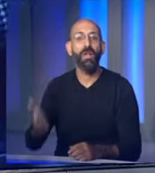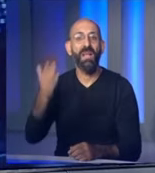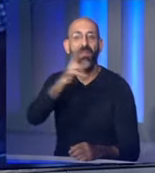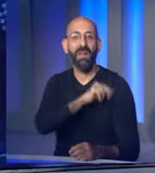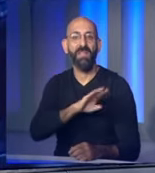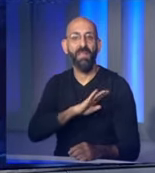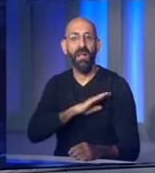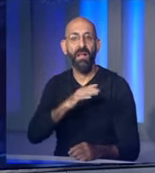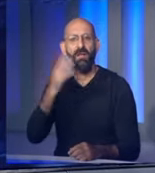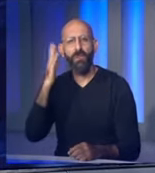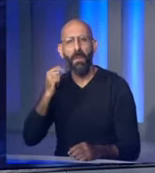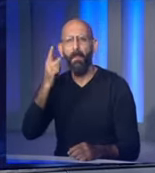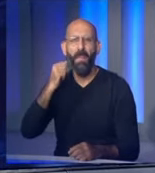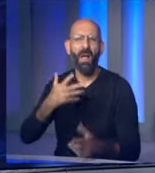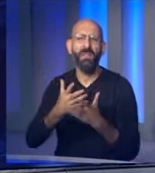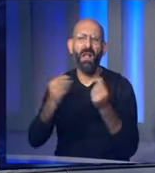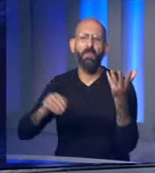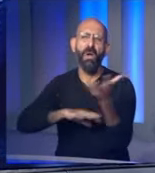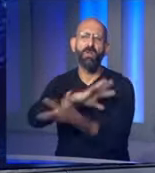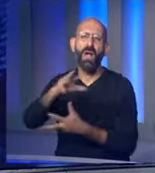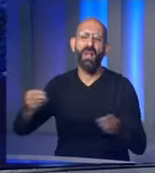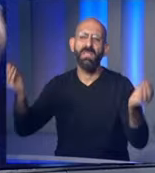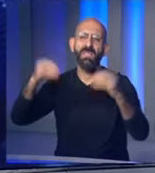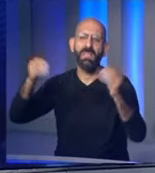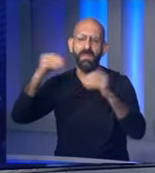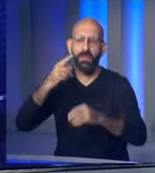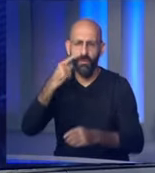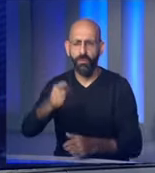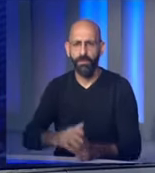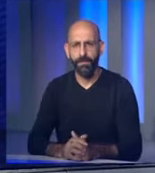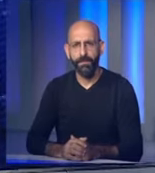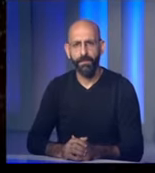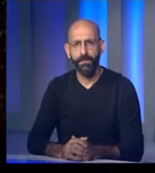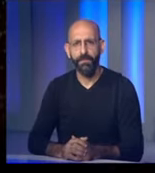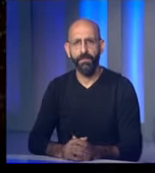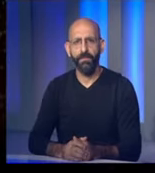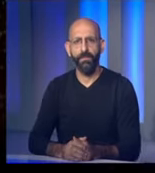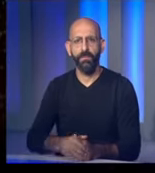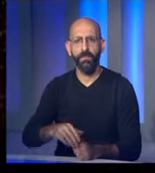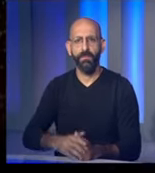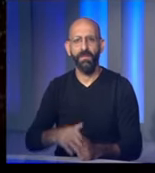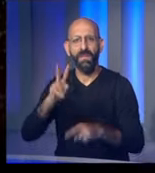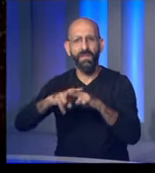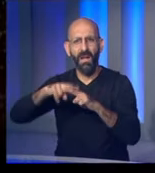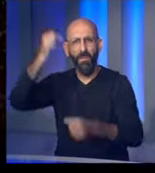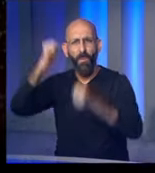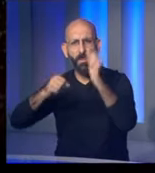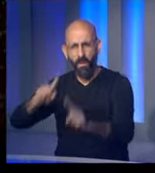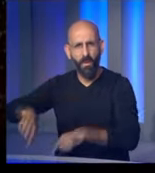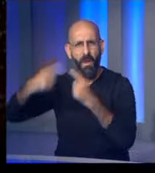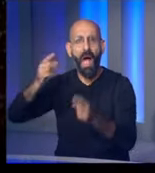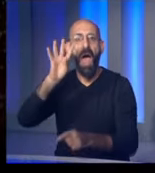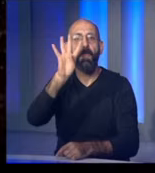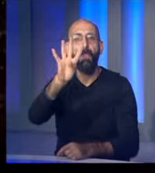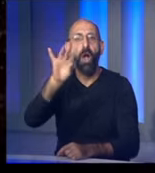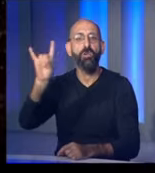او 70% منهم نساء واطفال والازمه الانسانيه تتفاقم في القطاع عشر ما بعد ال 400